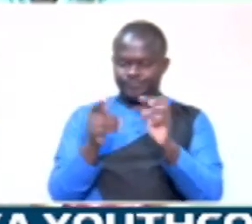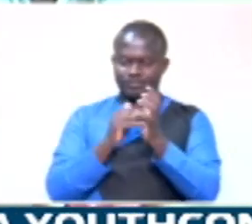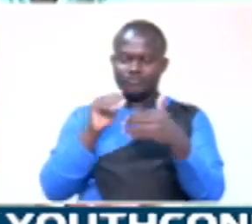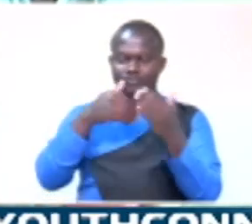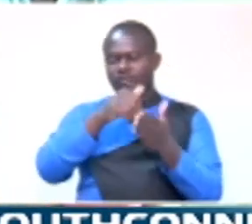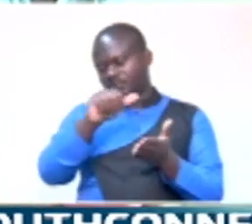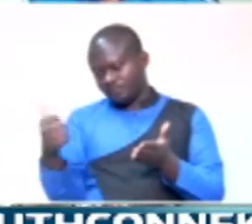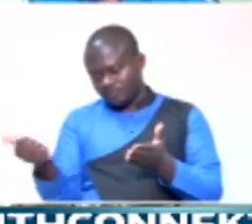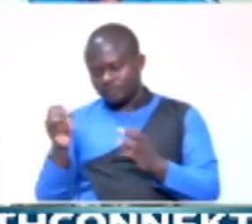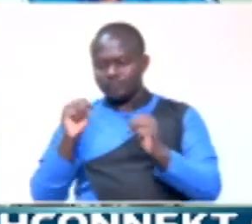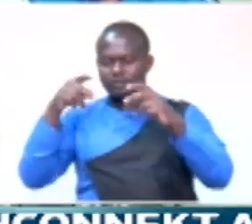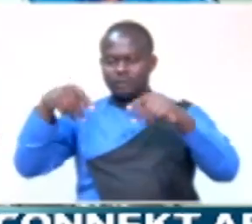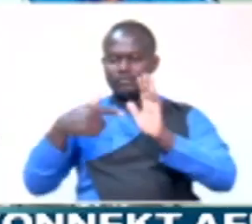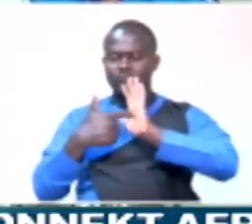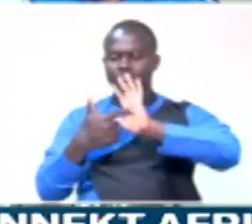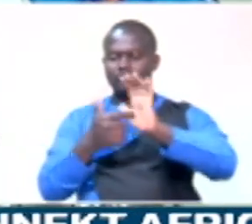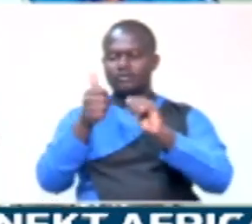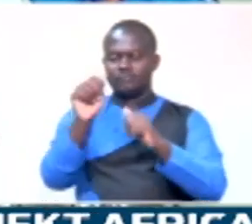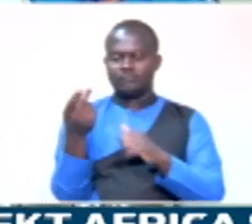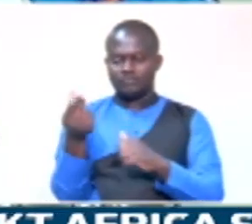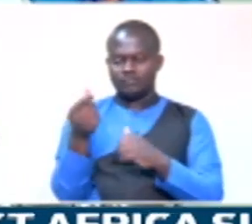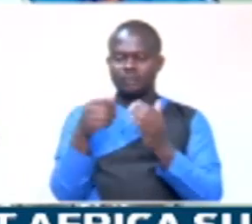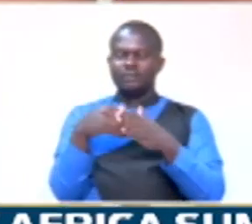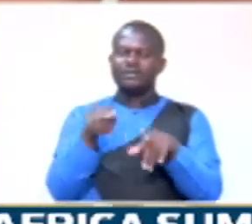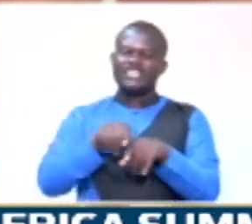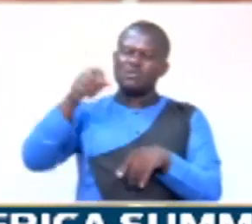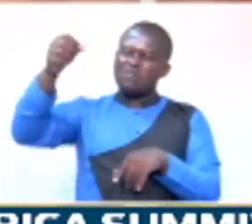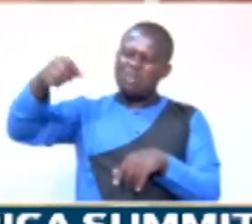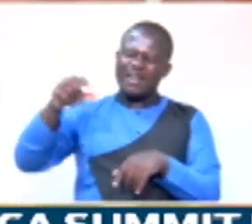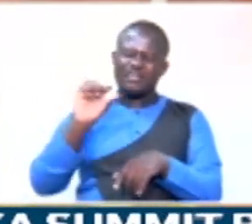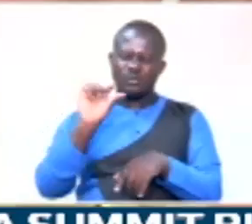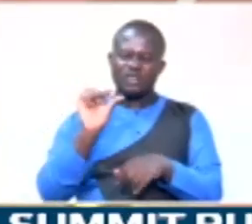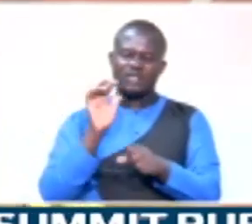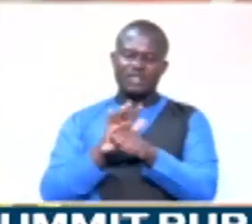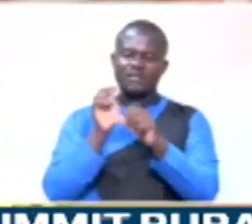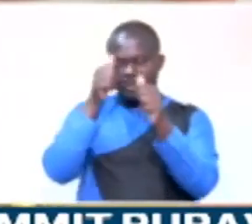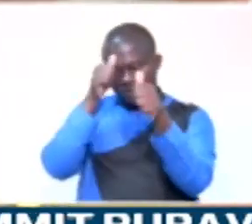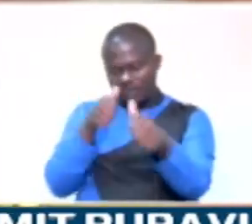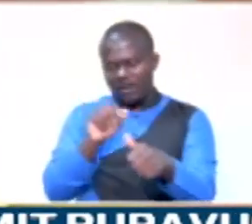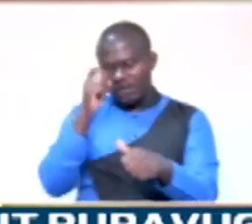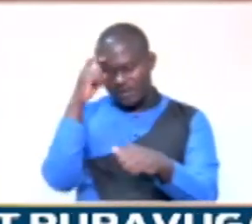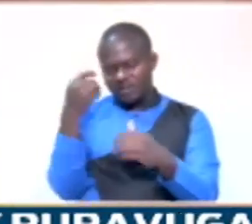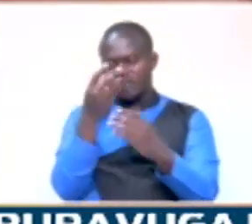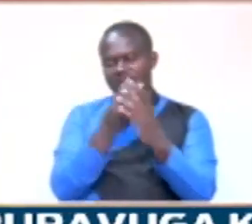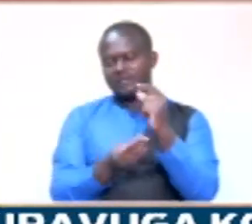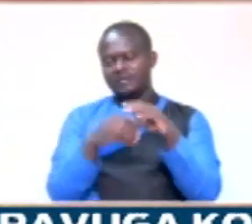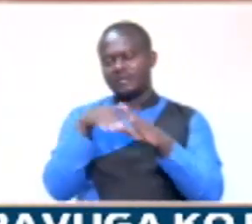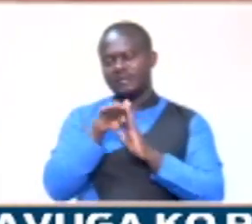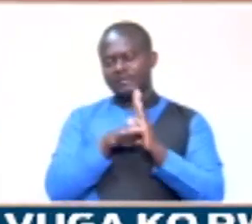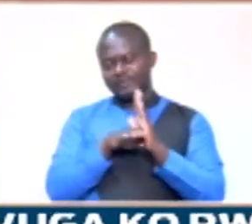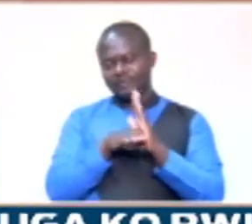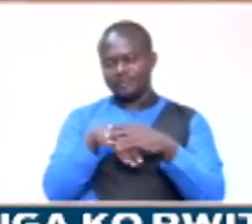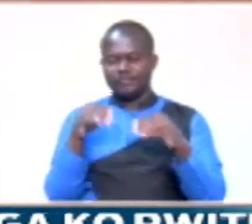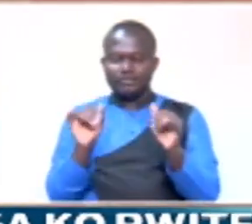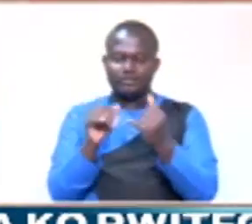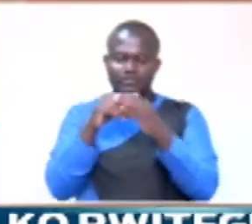ariko, abadepite bagaragaje ko ayo mafaranga ari nk'igitonyanga mu nyanja ukurikije ayo leta imaze guhomba muri iyi gahunda. Mu